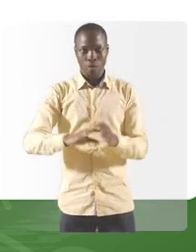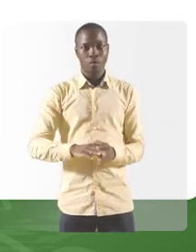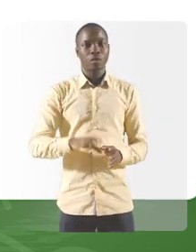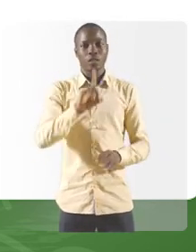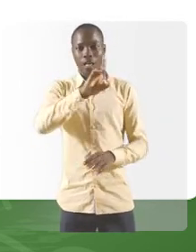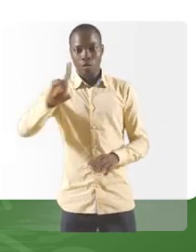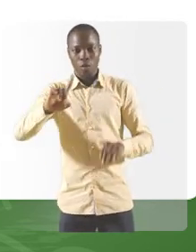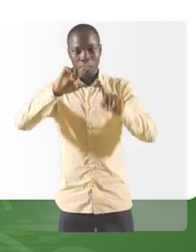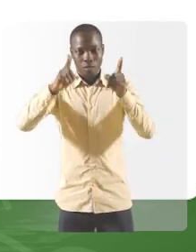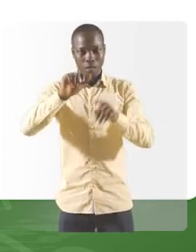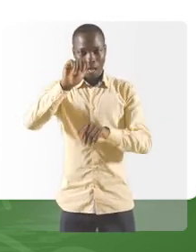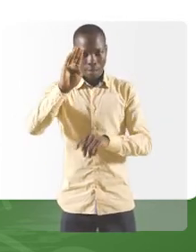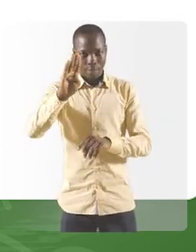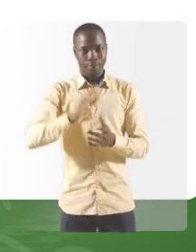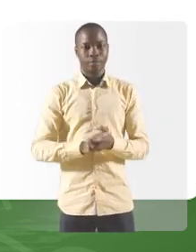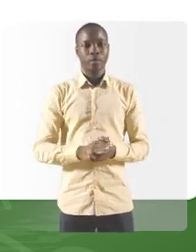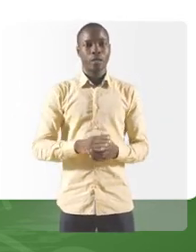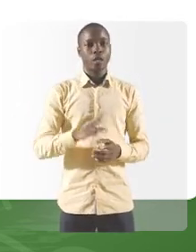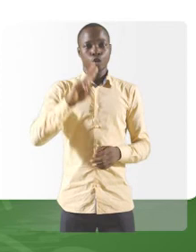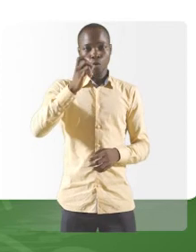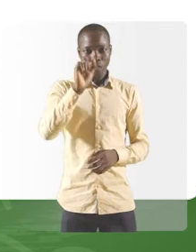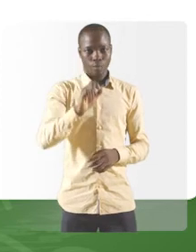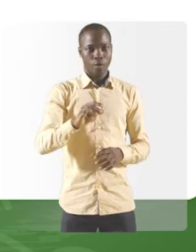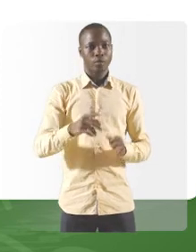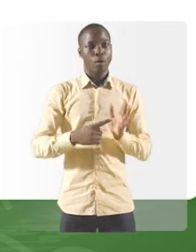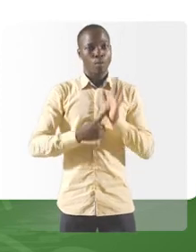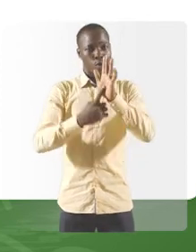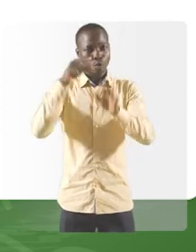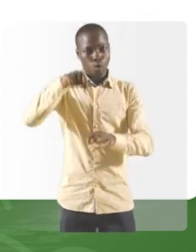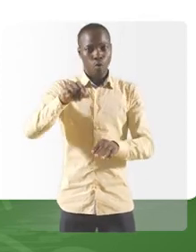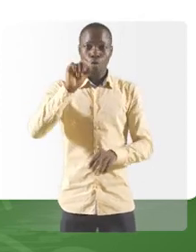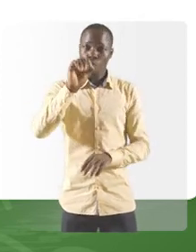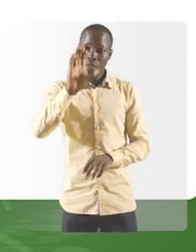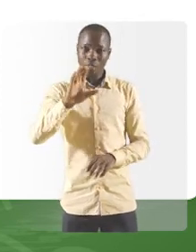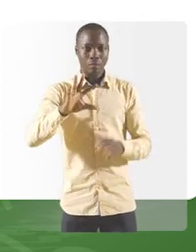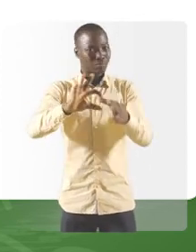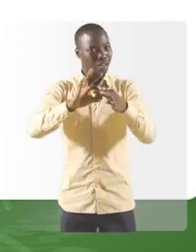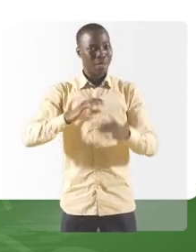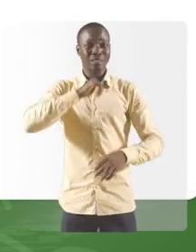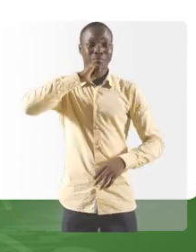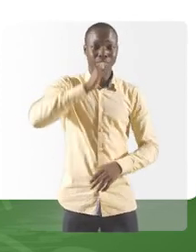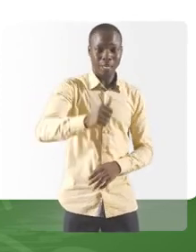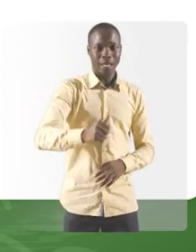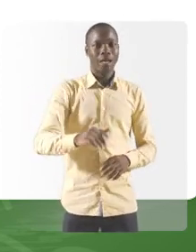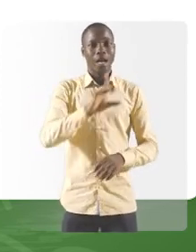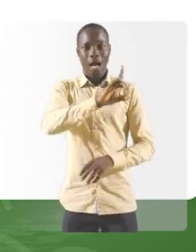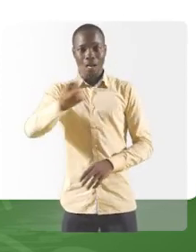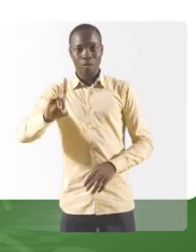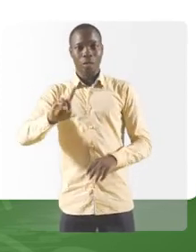AB. Petit 2, vérifie que le point C n'appartient pas à la droite